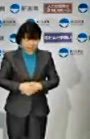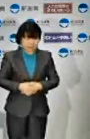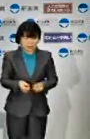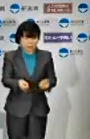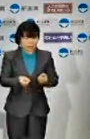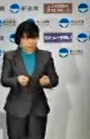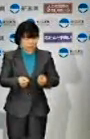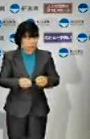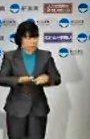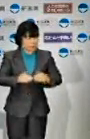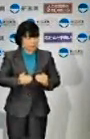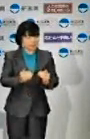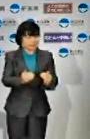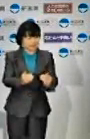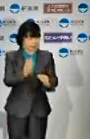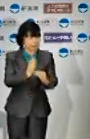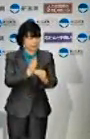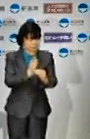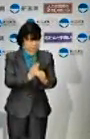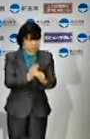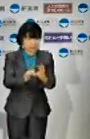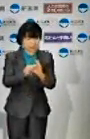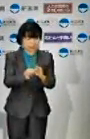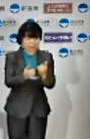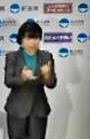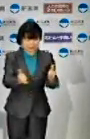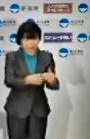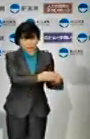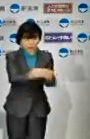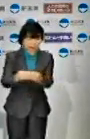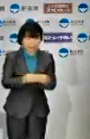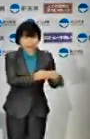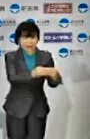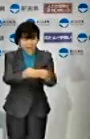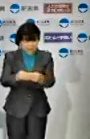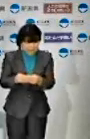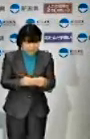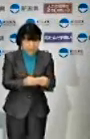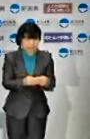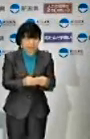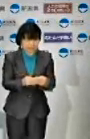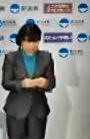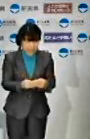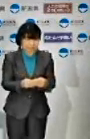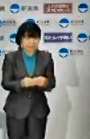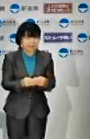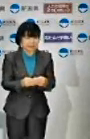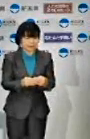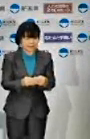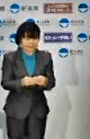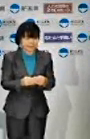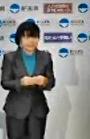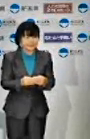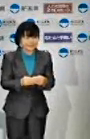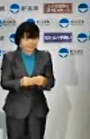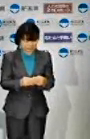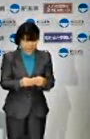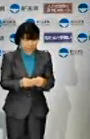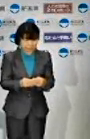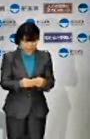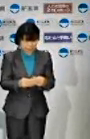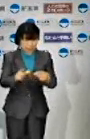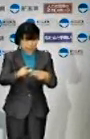ているところであり、こうした関係者としっかり連携をしてですね、繰り返しになりますが、佐渡航路